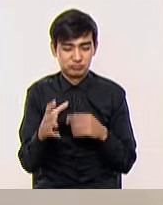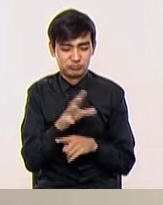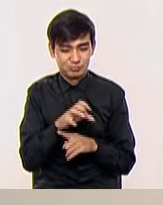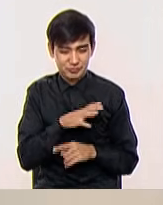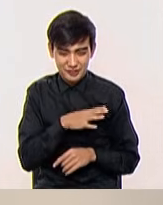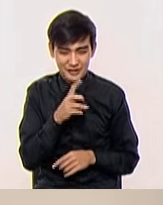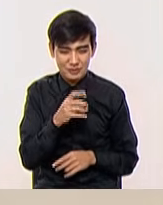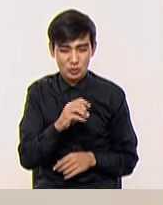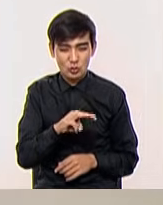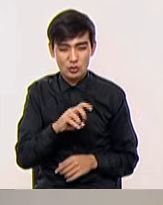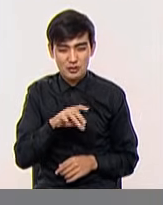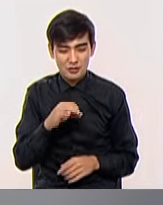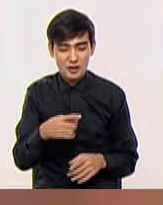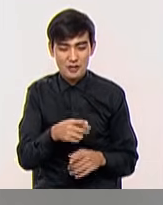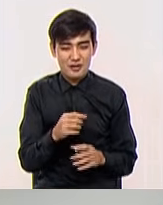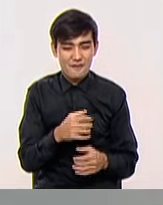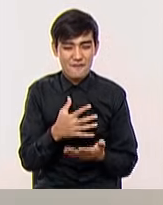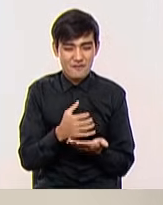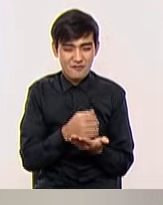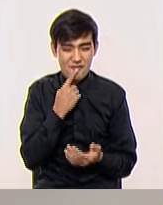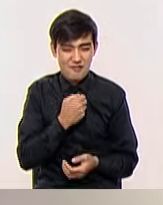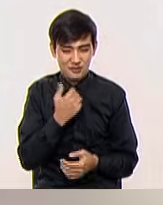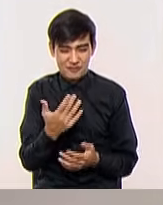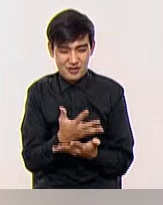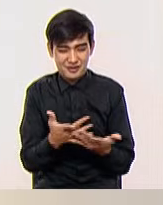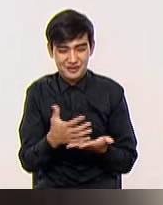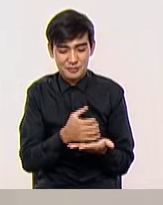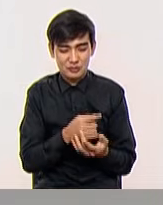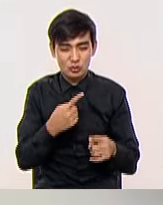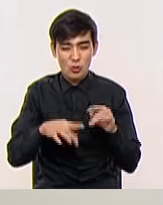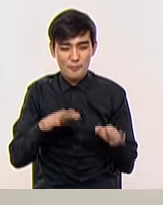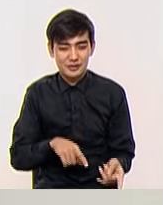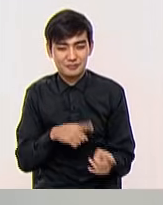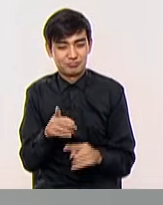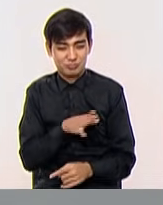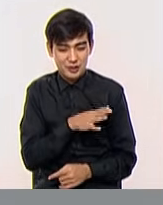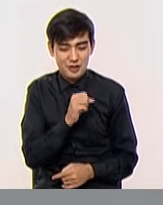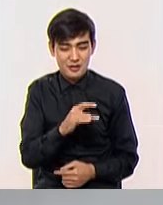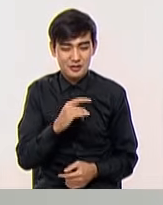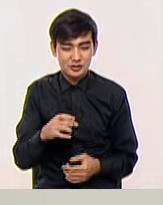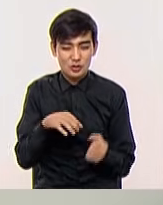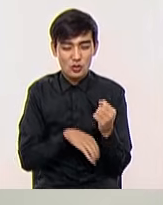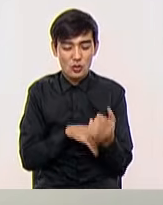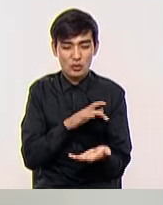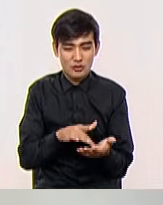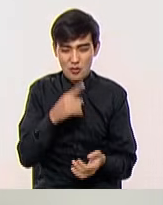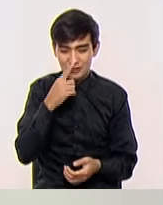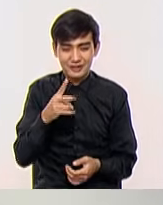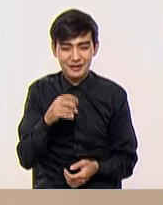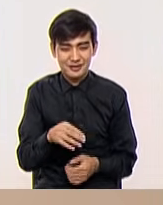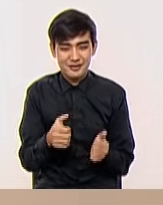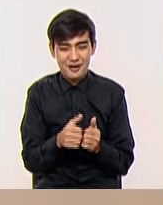Ермекбаев қалған оқ-дәрілерді ауылдан шалғай жерлерге көшіреміз деп мәлімдеген еді. Алайда Арыс қаласынан соң оқ-дәрілерді алысқа емес,